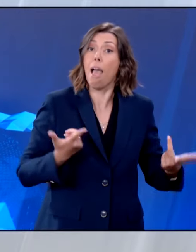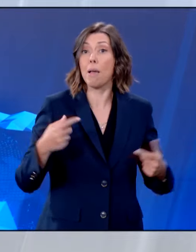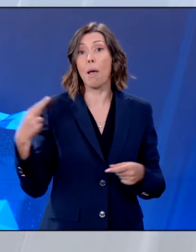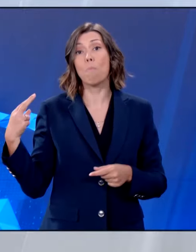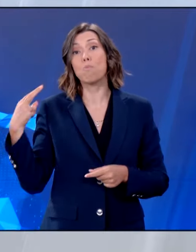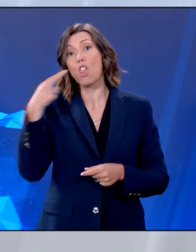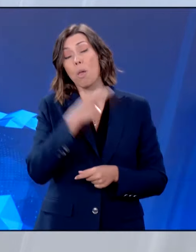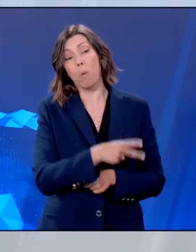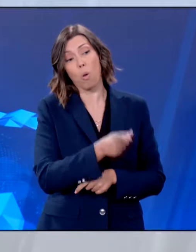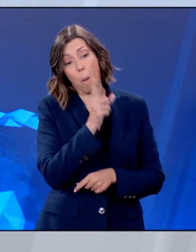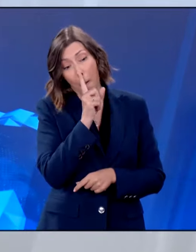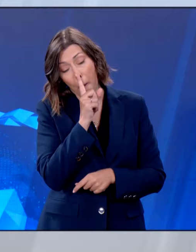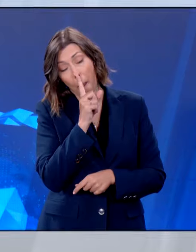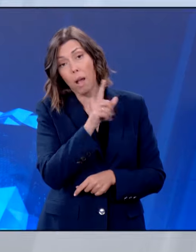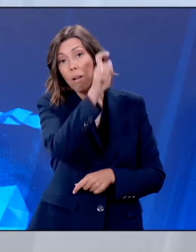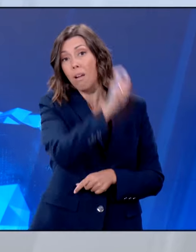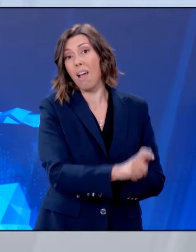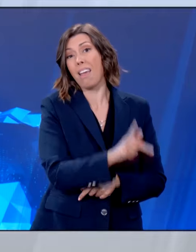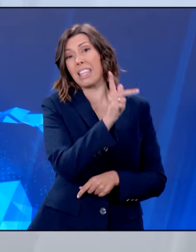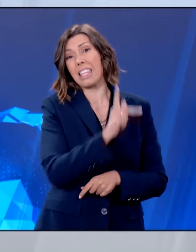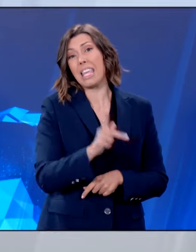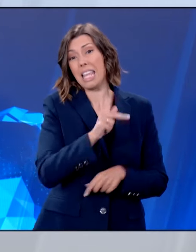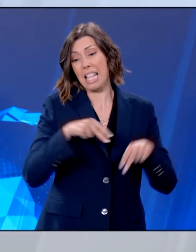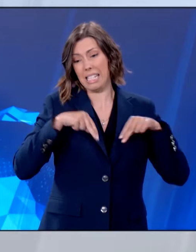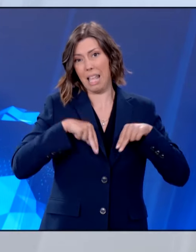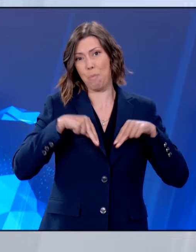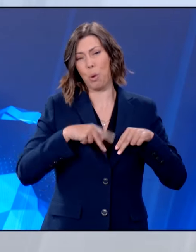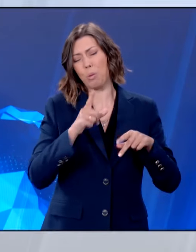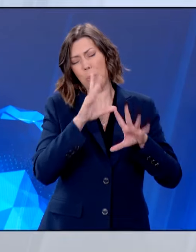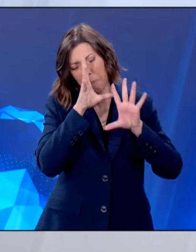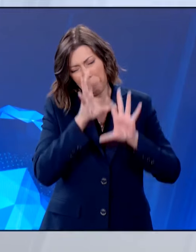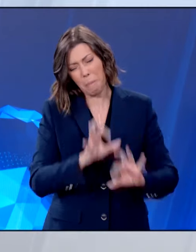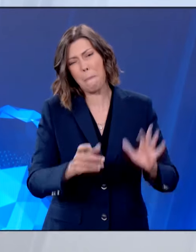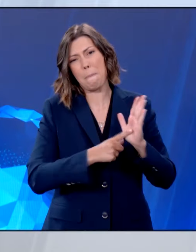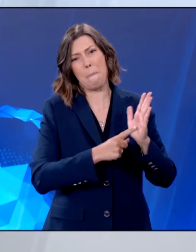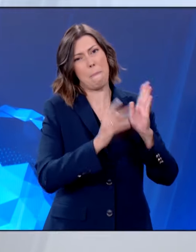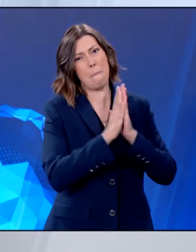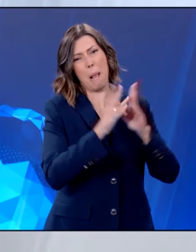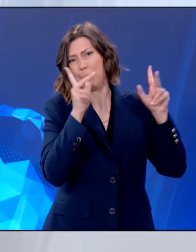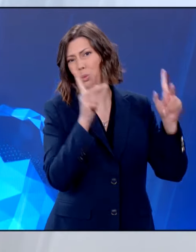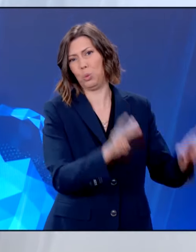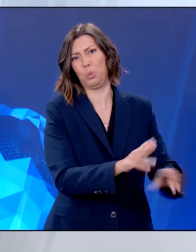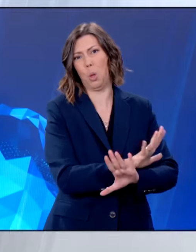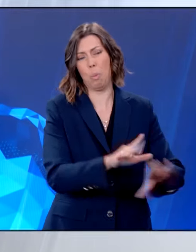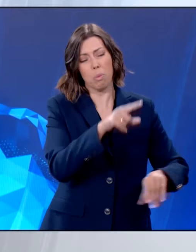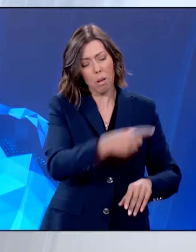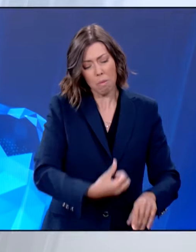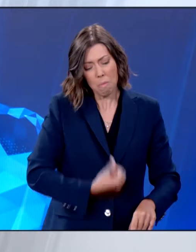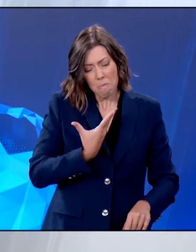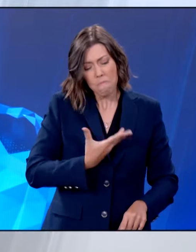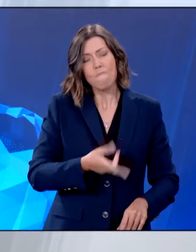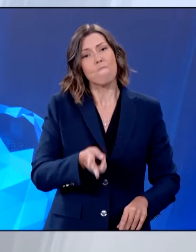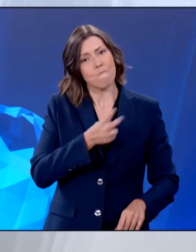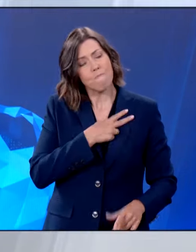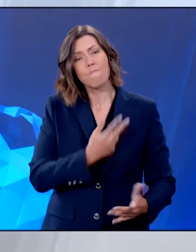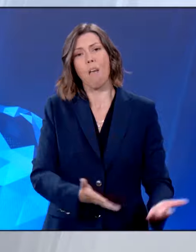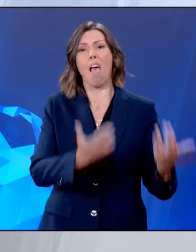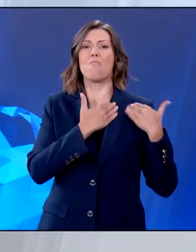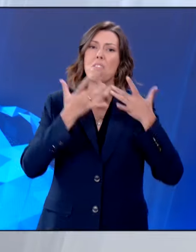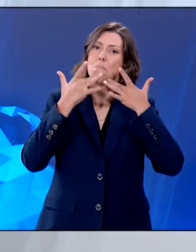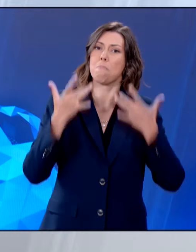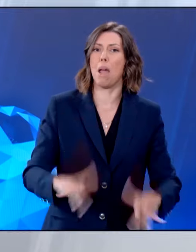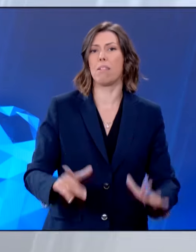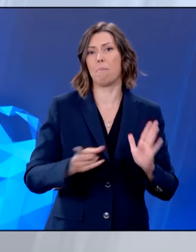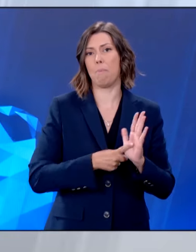θα σταματήσει να προκαλεί. Έστω και τώρα να επιδείξει αξιοπρέπεια και ενσυναίσθηση και να παραιτηθεί. Με φόντο τη φωνική πυρκαγιά